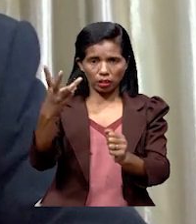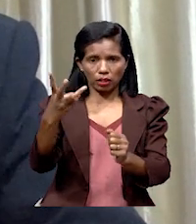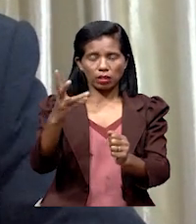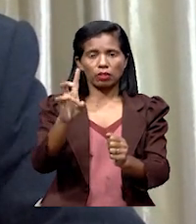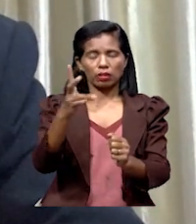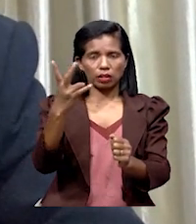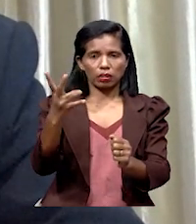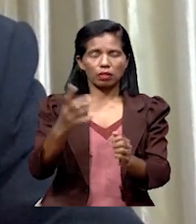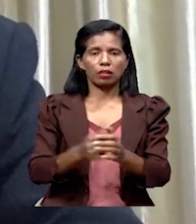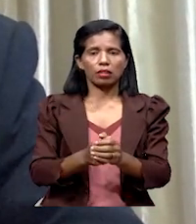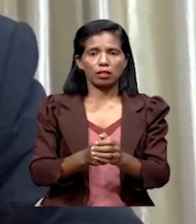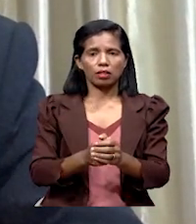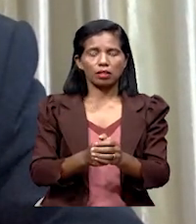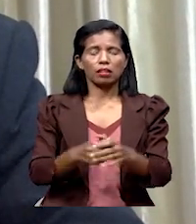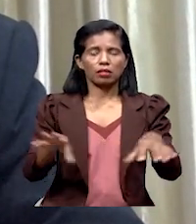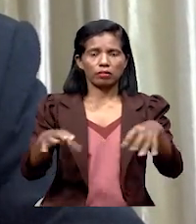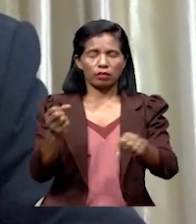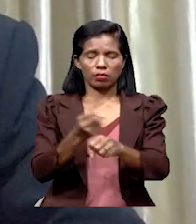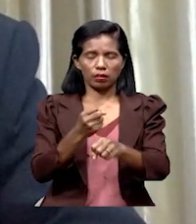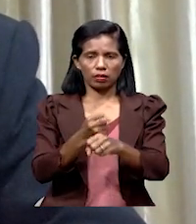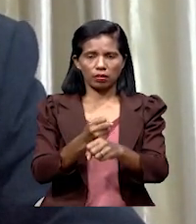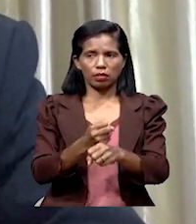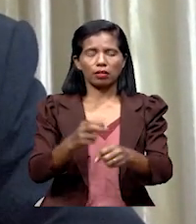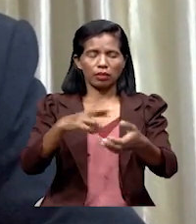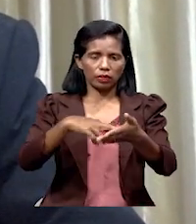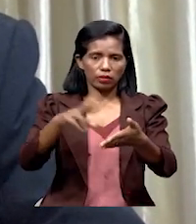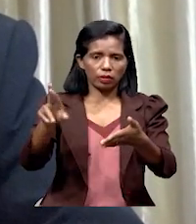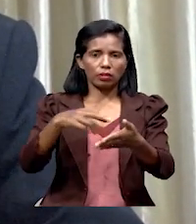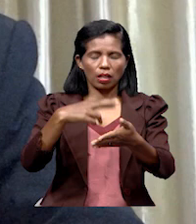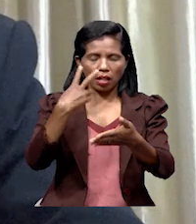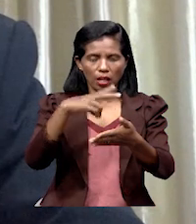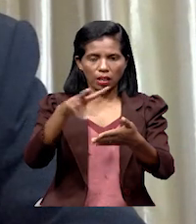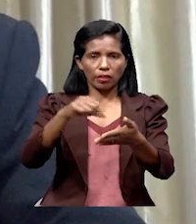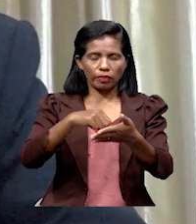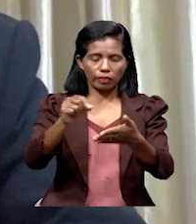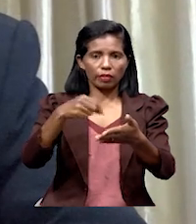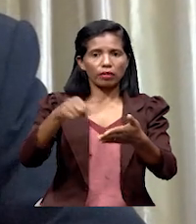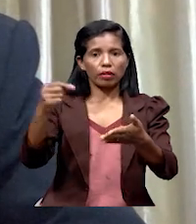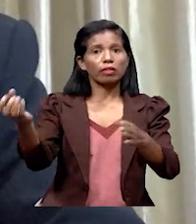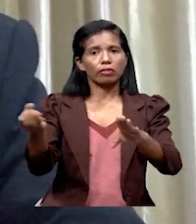ke acontece durante verifikasi dokumento ne